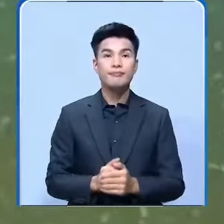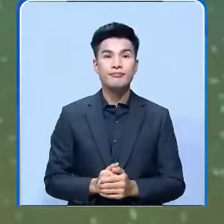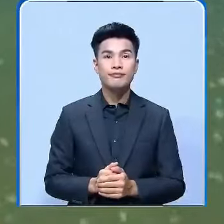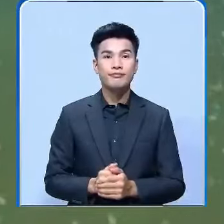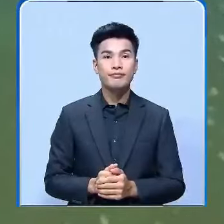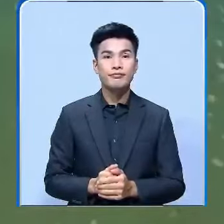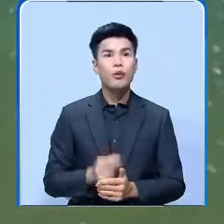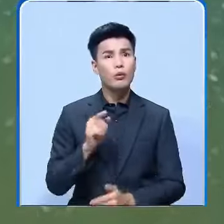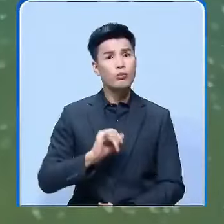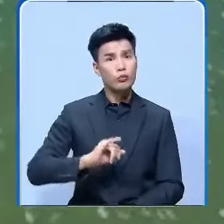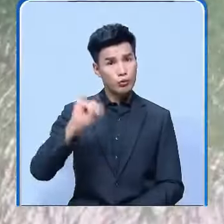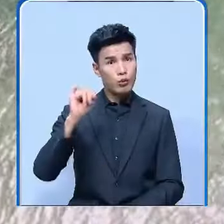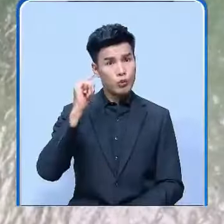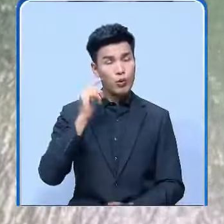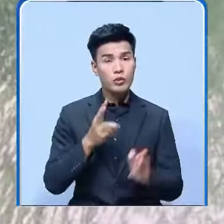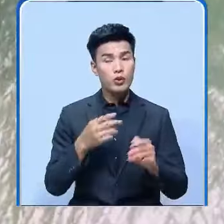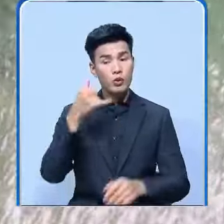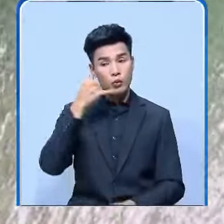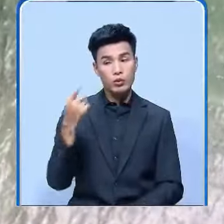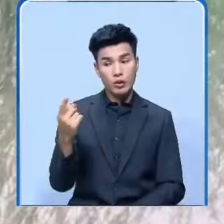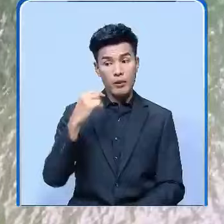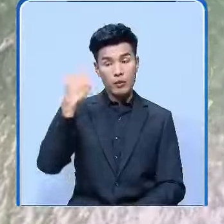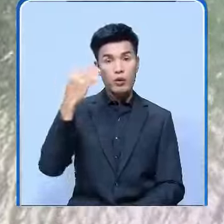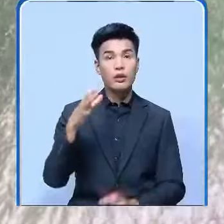ถูกต้องเลยนะคะติดต่อมาก่อนต้องดูเรื่องของ